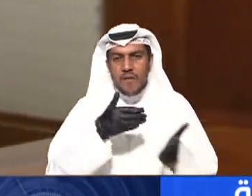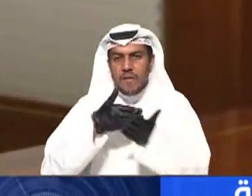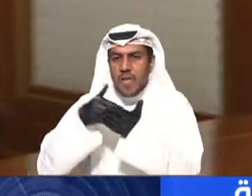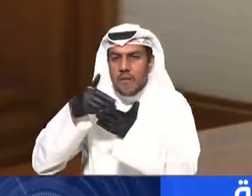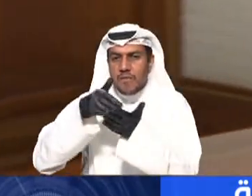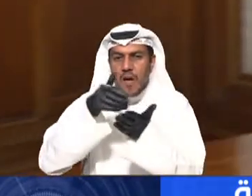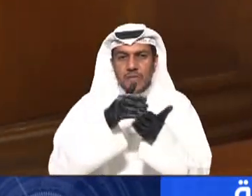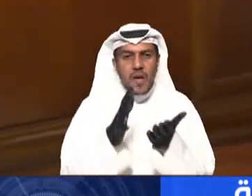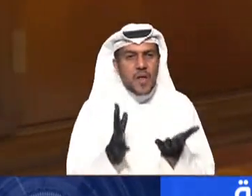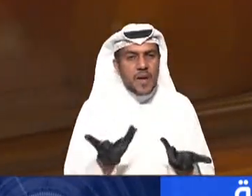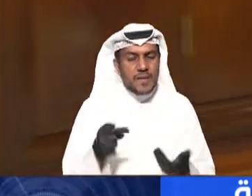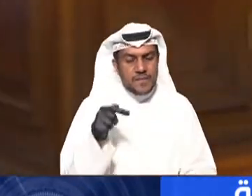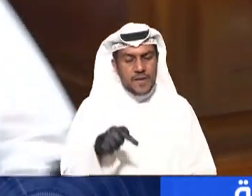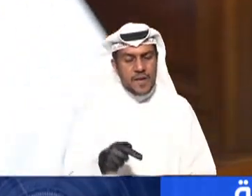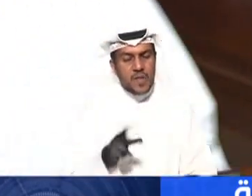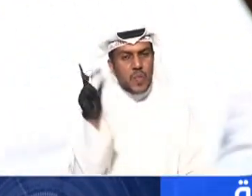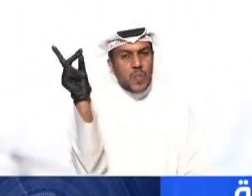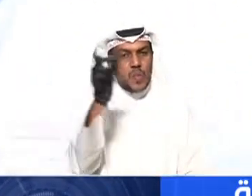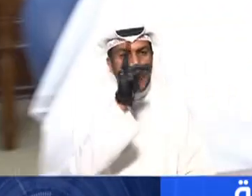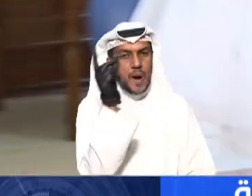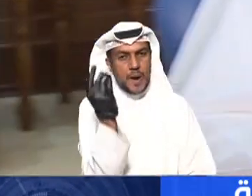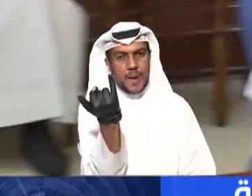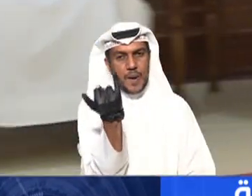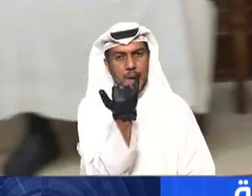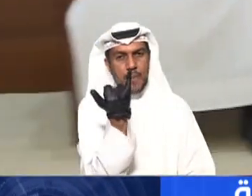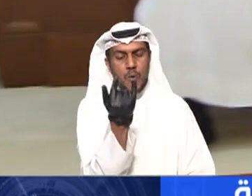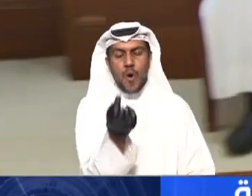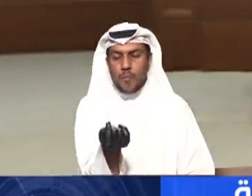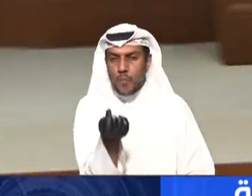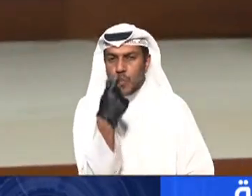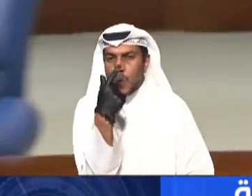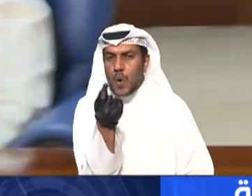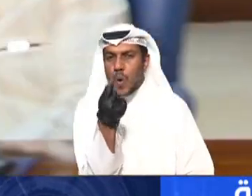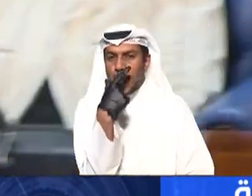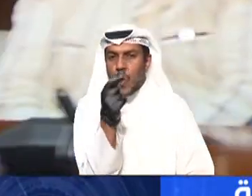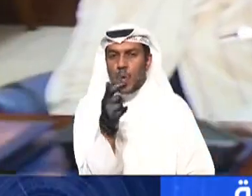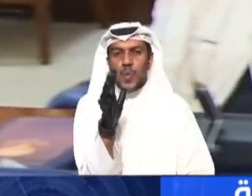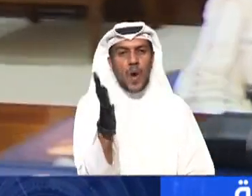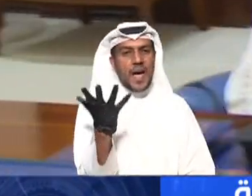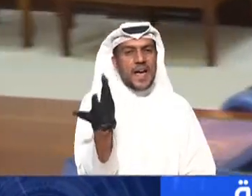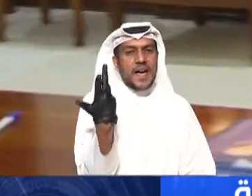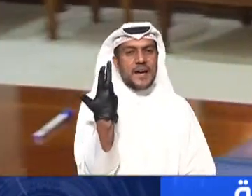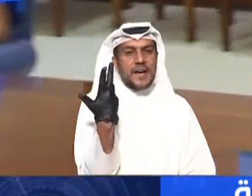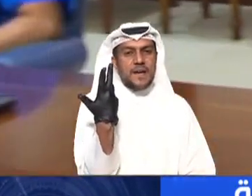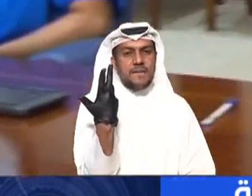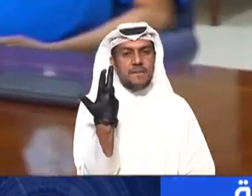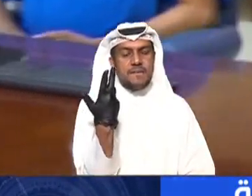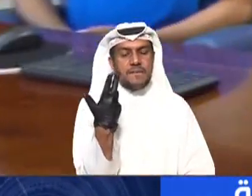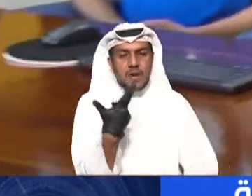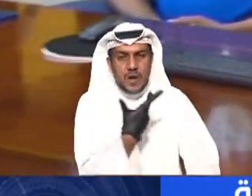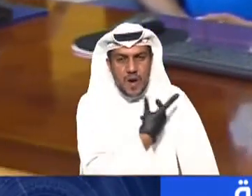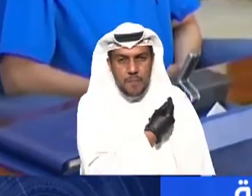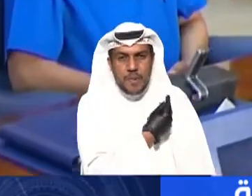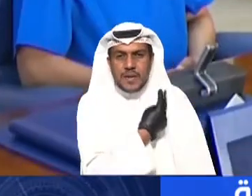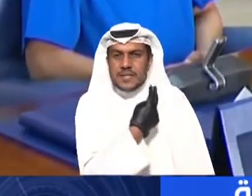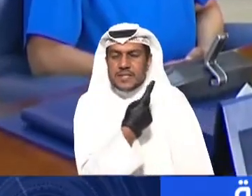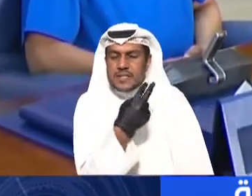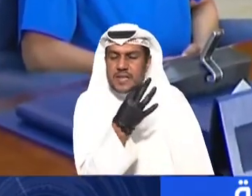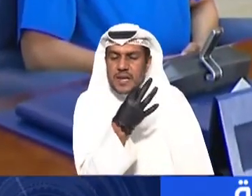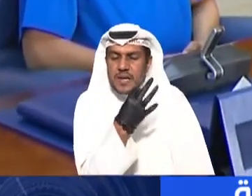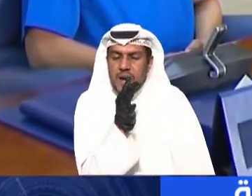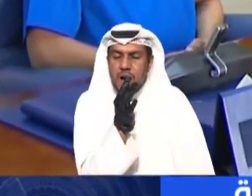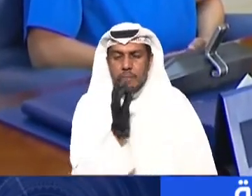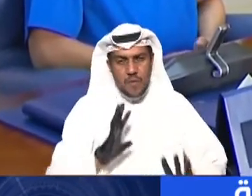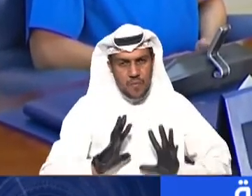في هذا الظرف الطارئ، ونسب استهلاك الأدوية ومعدات الوقاية وأجهزة التمريض وكافة